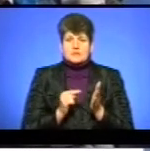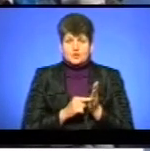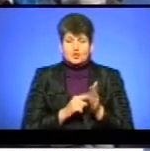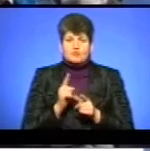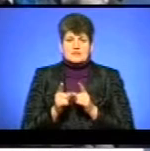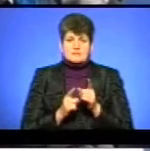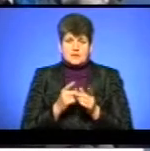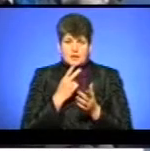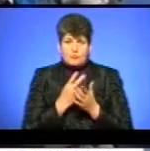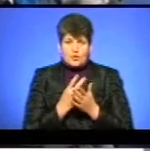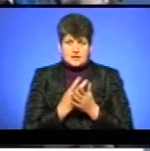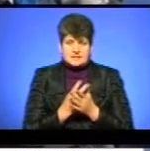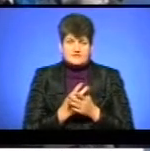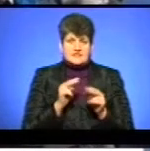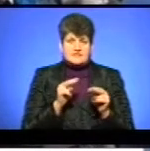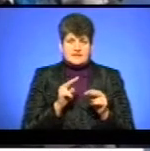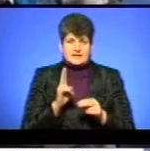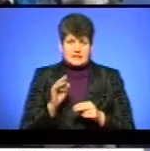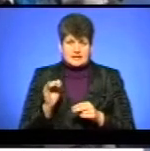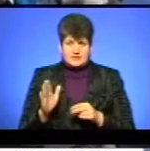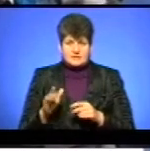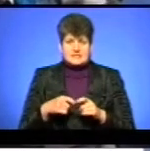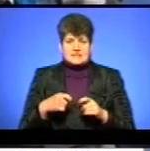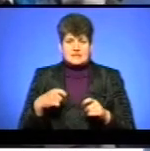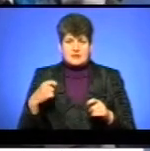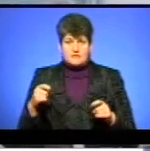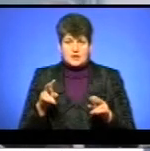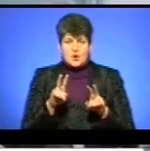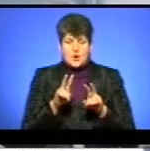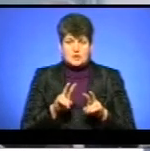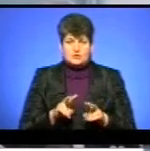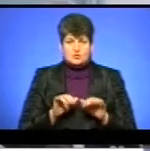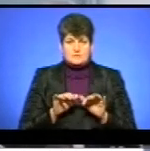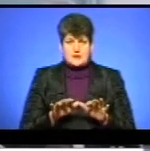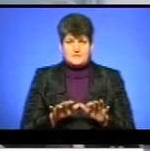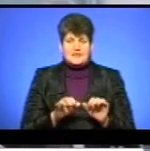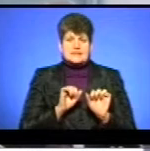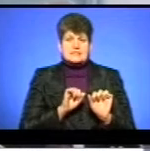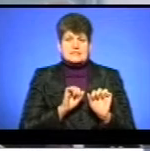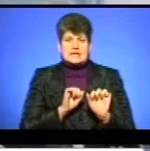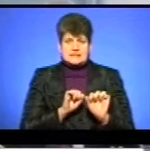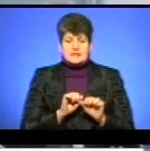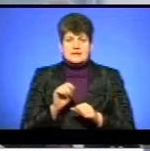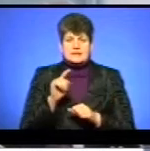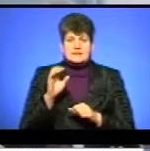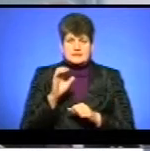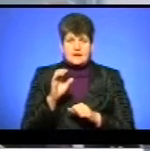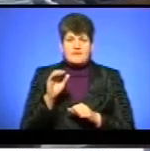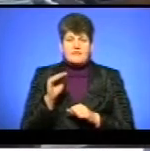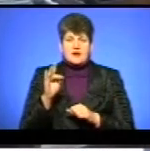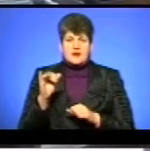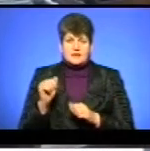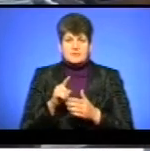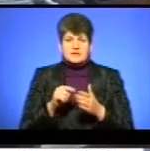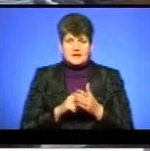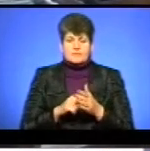зміни показів свідків, з метою затягування розгляду справи. Захисники Сергія Франєва клопотали про звільнення